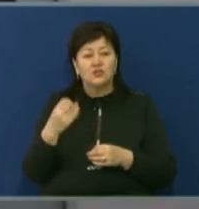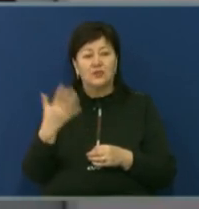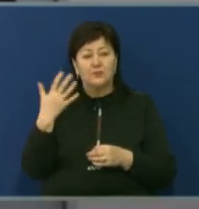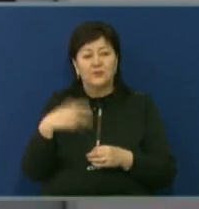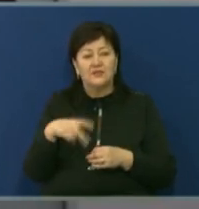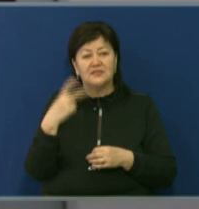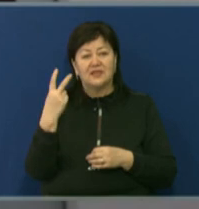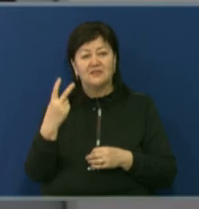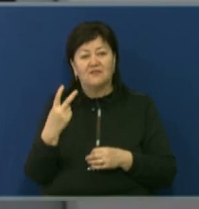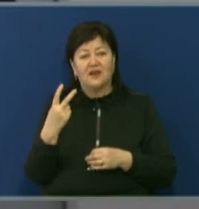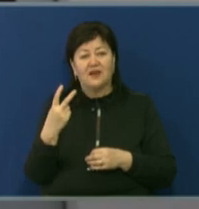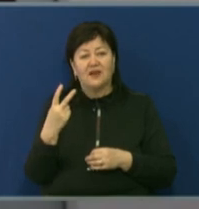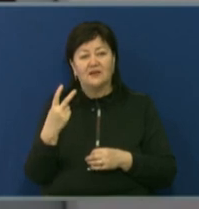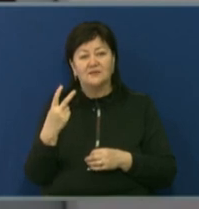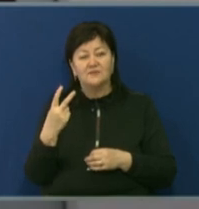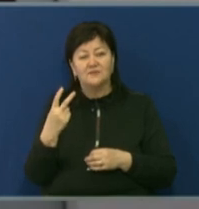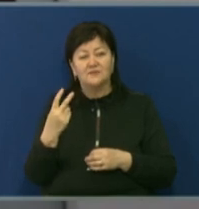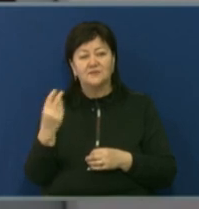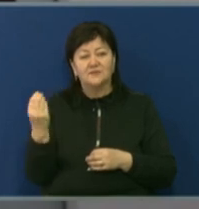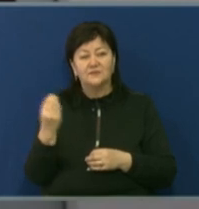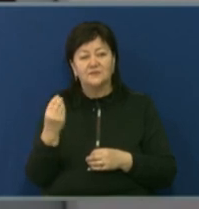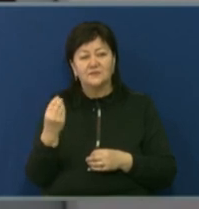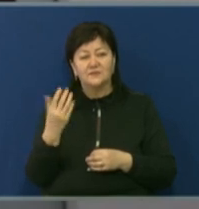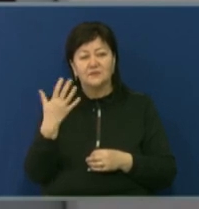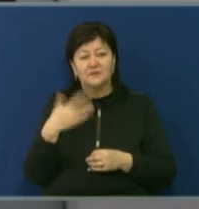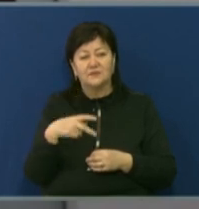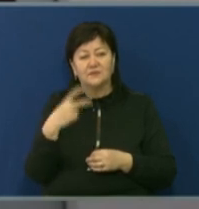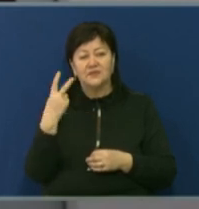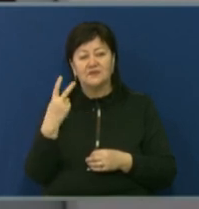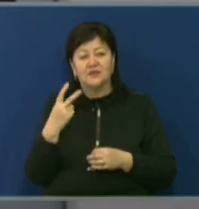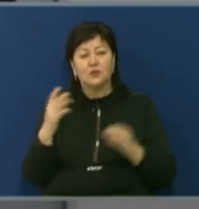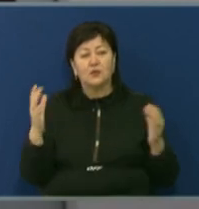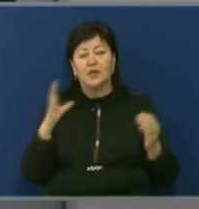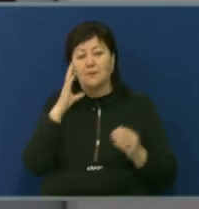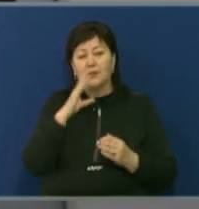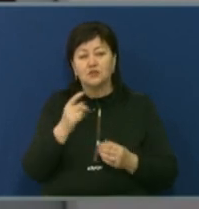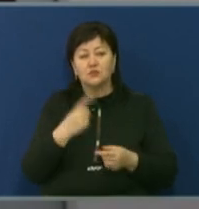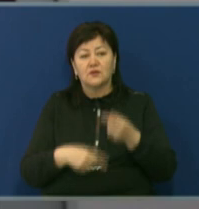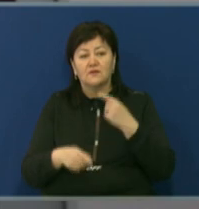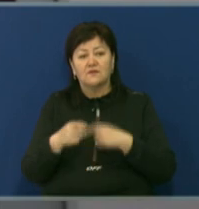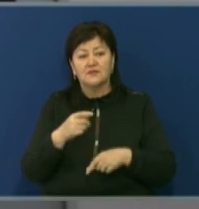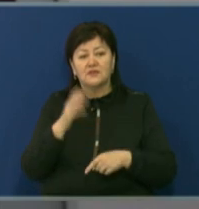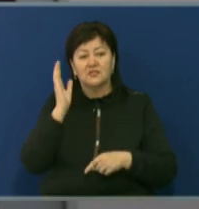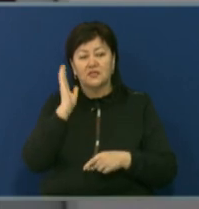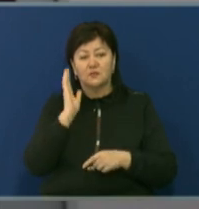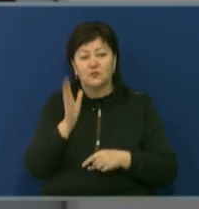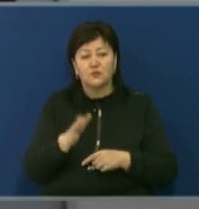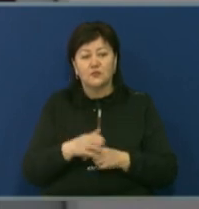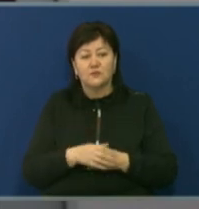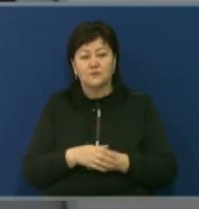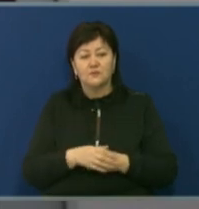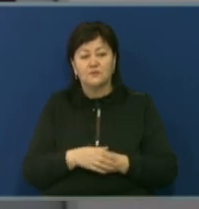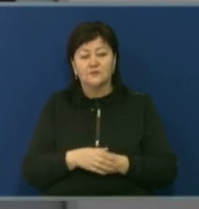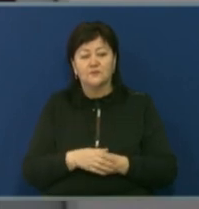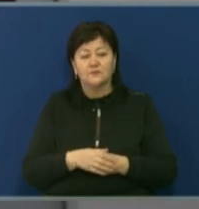52-ші, екіншісі осы 29-ші маршрут. 52-ші маршрутта жуық арада өзінің қызмет көрсетуін бастайды. Қайтадан бастайды.